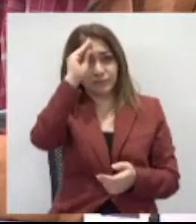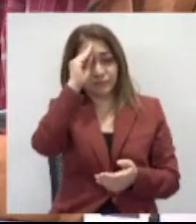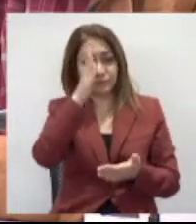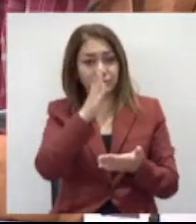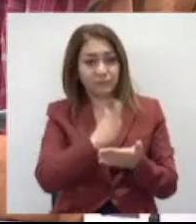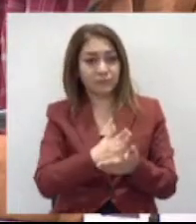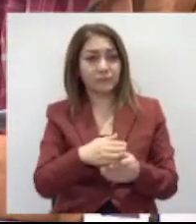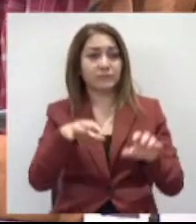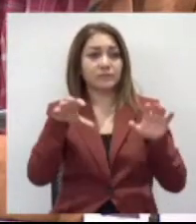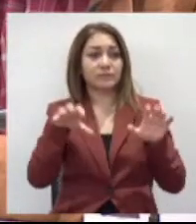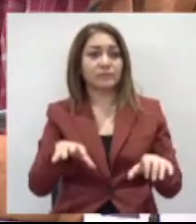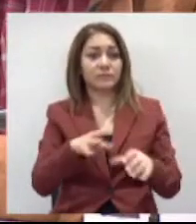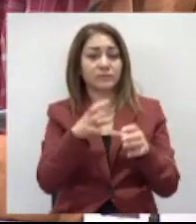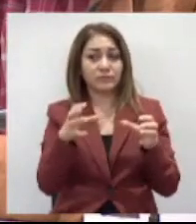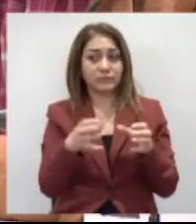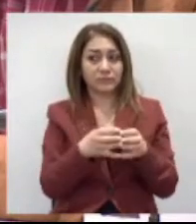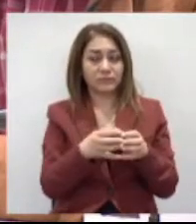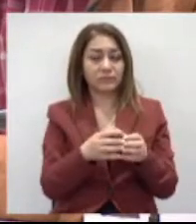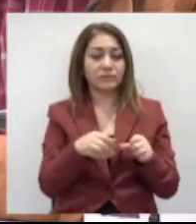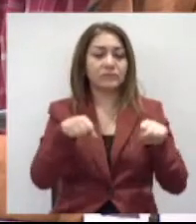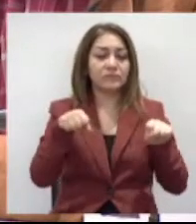ստանա, նախագահի ինստիտուտն է,